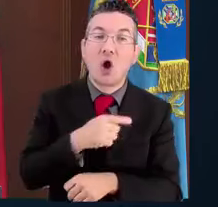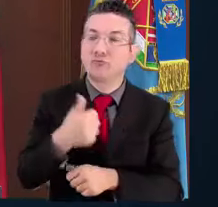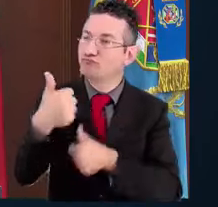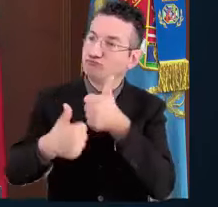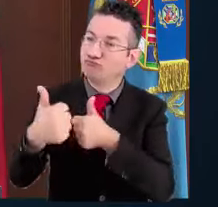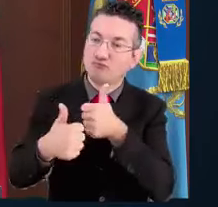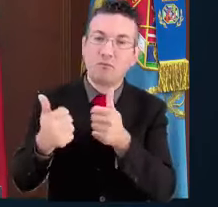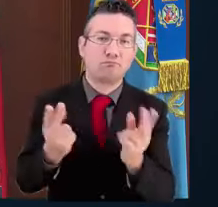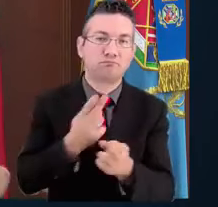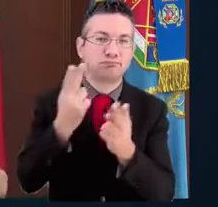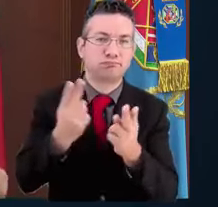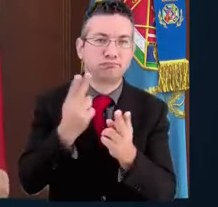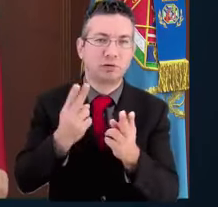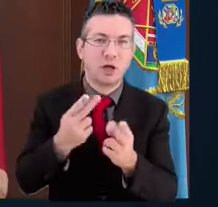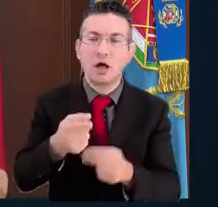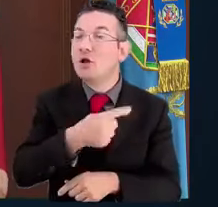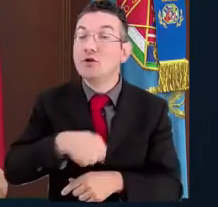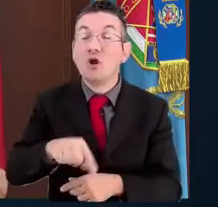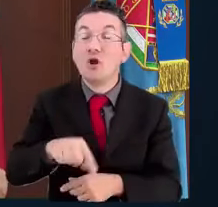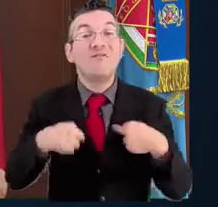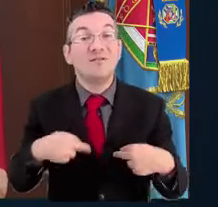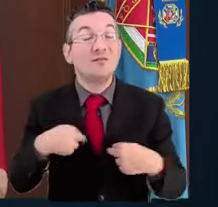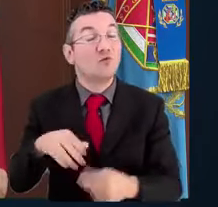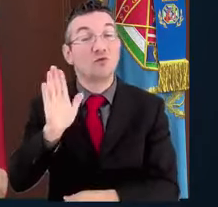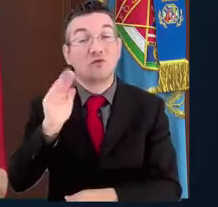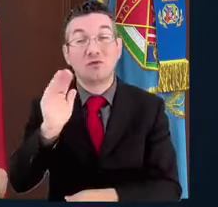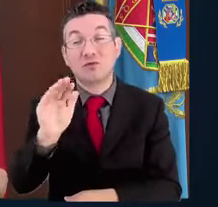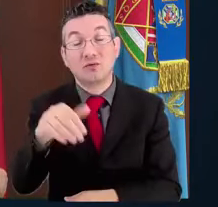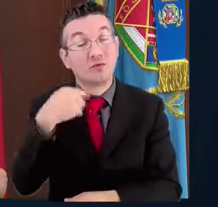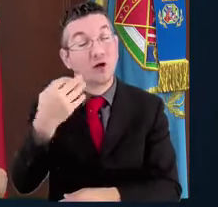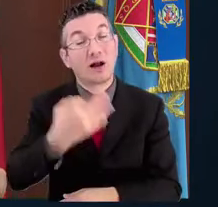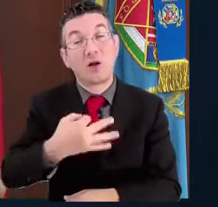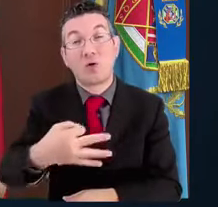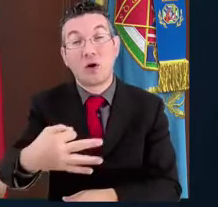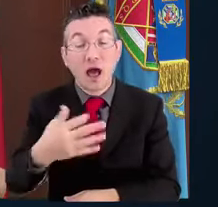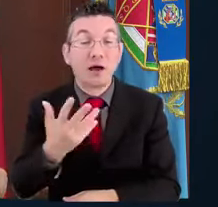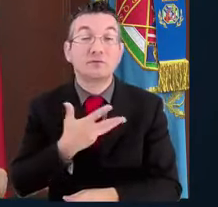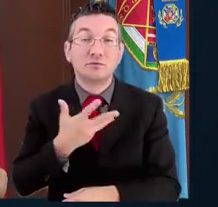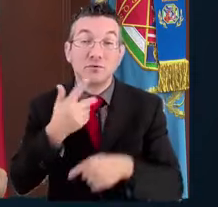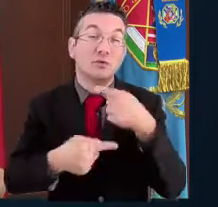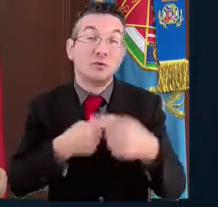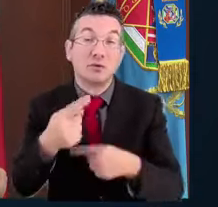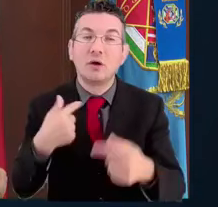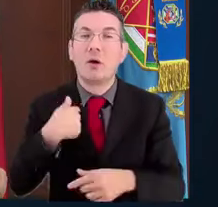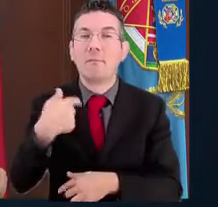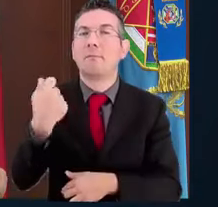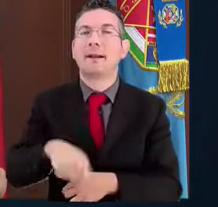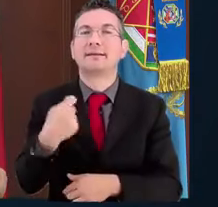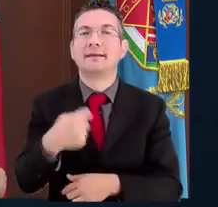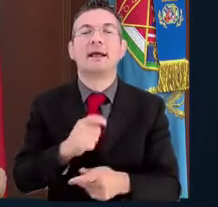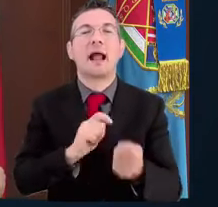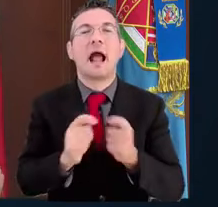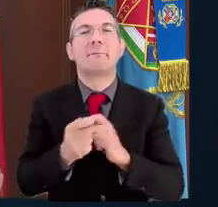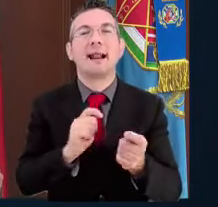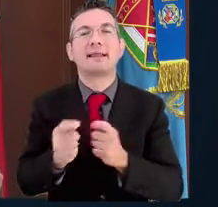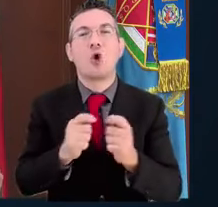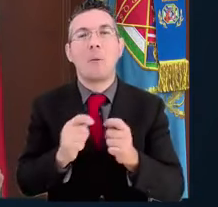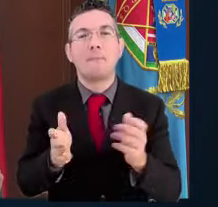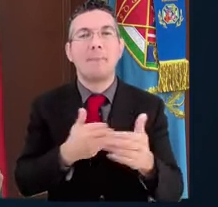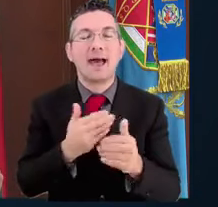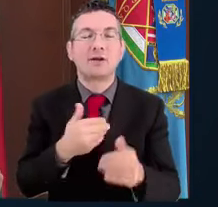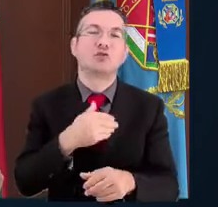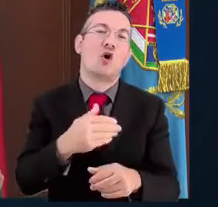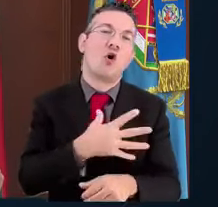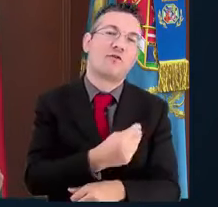noi invece lo viviamo costantemente l'abbiamo vissuto continuiamo a viverlo io lo vivo come presidente della camera di commercio di frosinone latina lo vivo